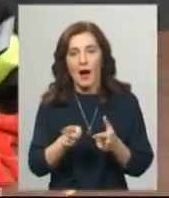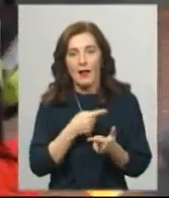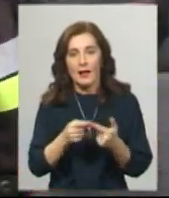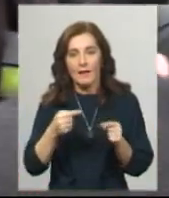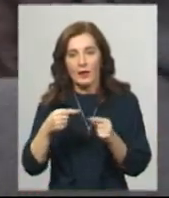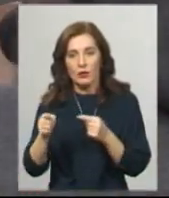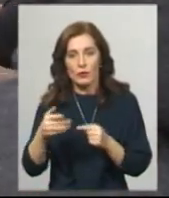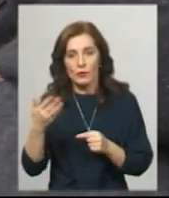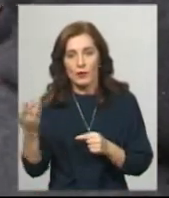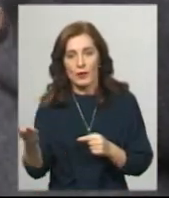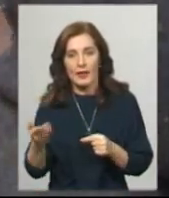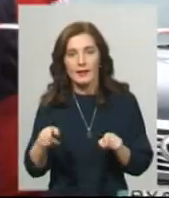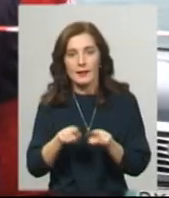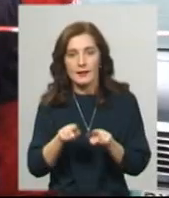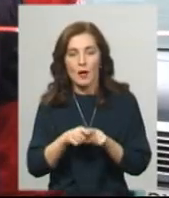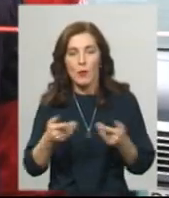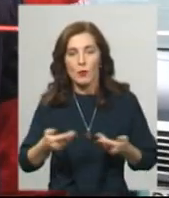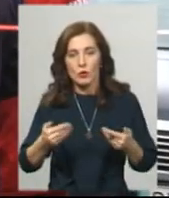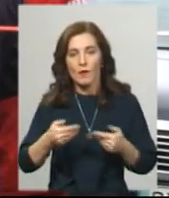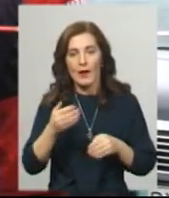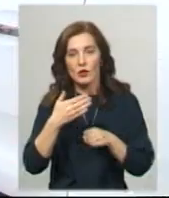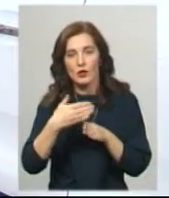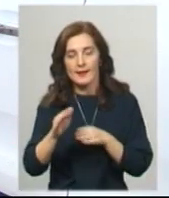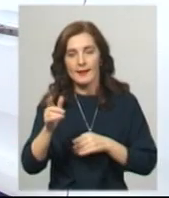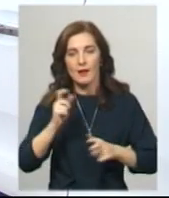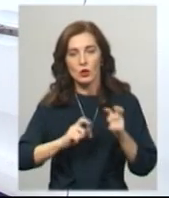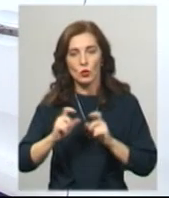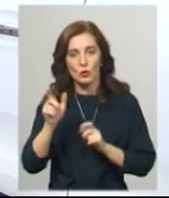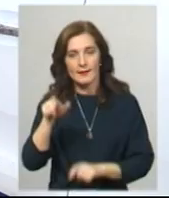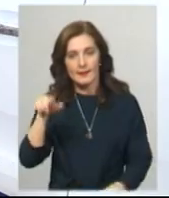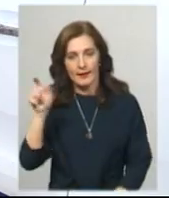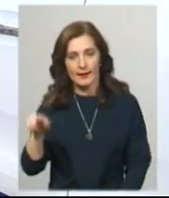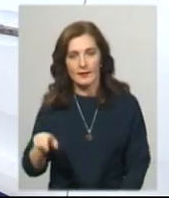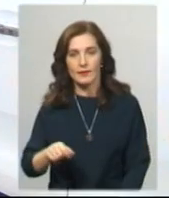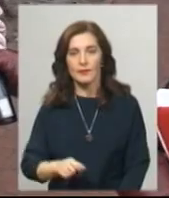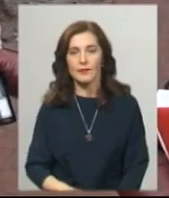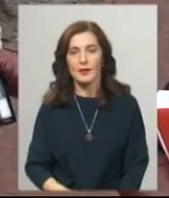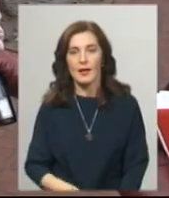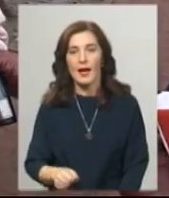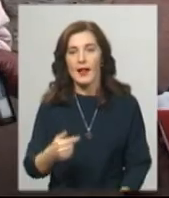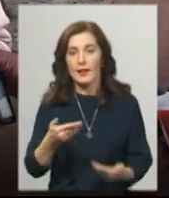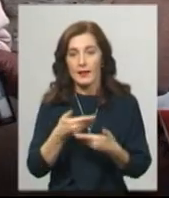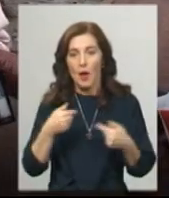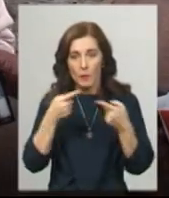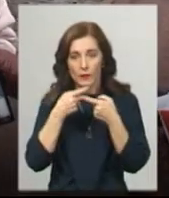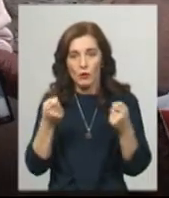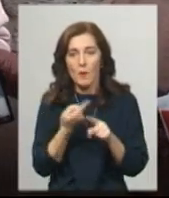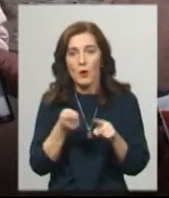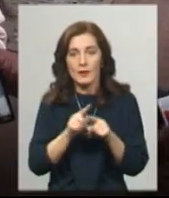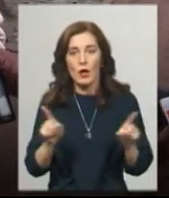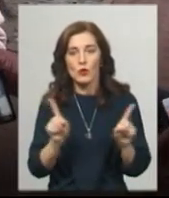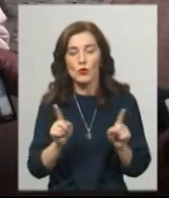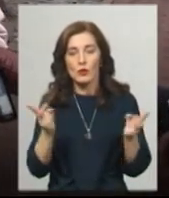іншому крилі. У ньому також проживає частина студентів ХУПу, каже студентка вишу Діана Гавінська. Нам повідомили про те, що потрібно